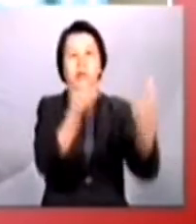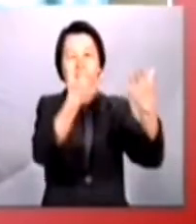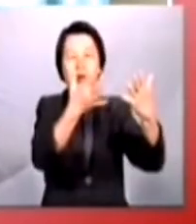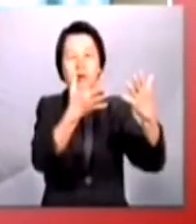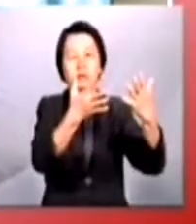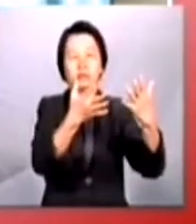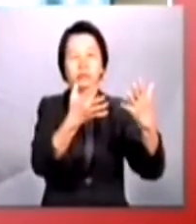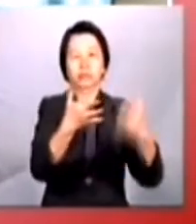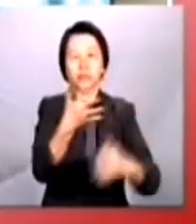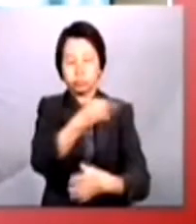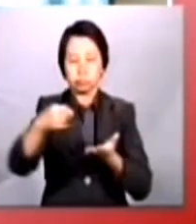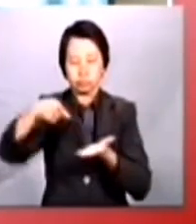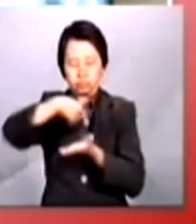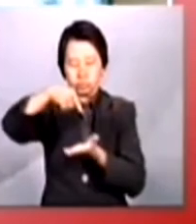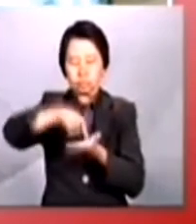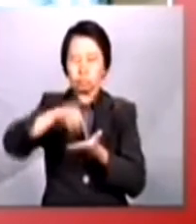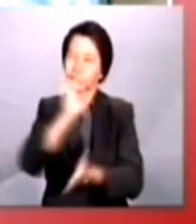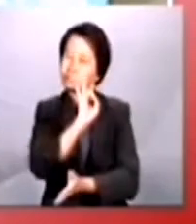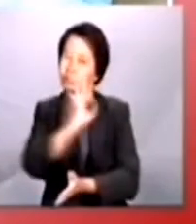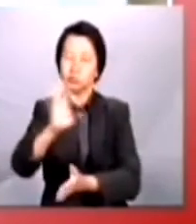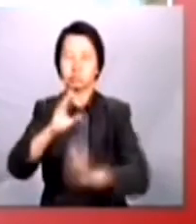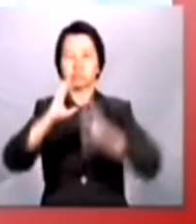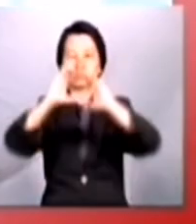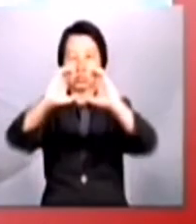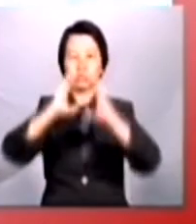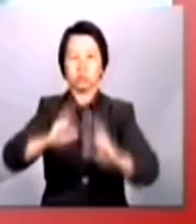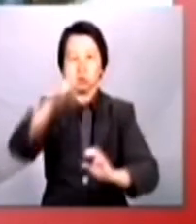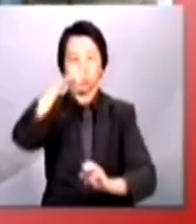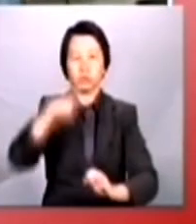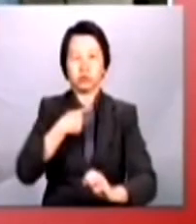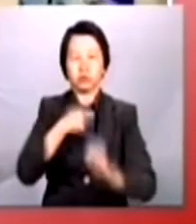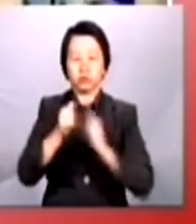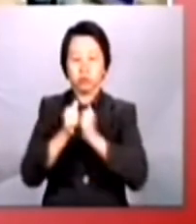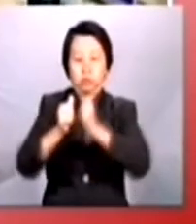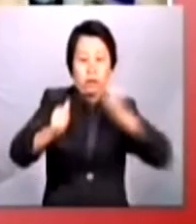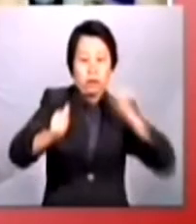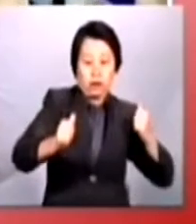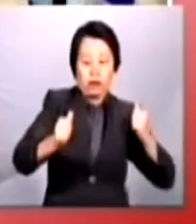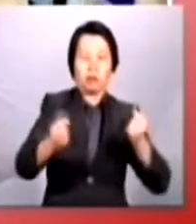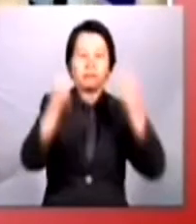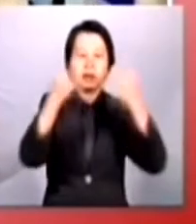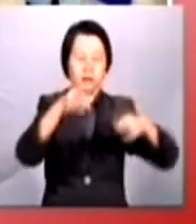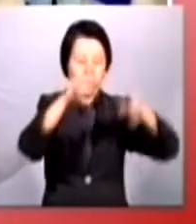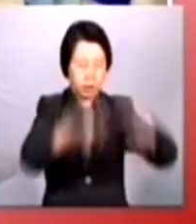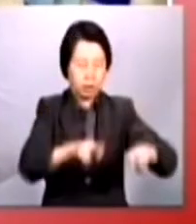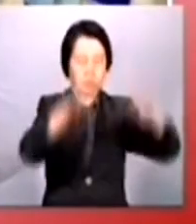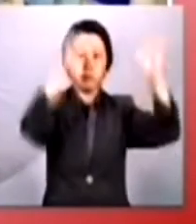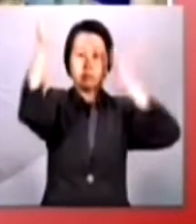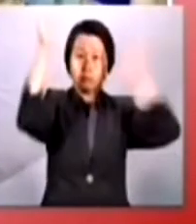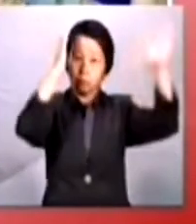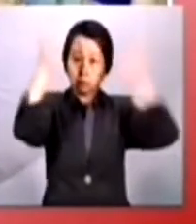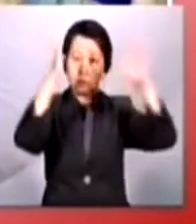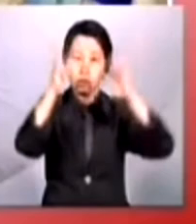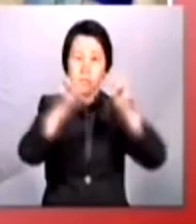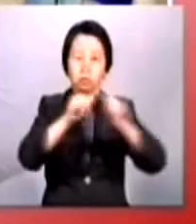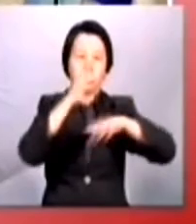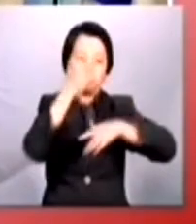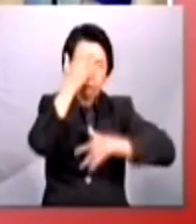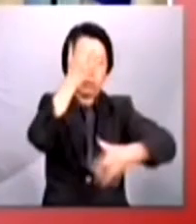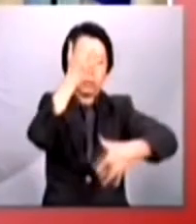Ramai Dan inilah satu-satunya cara untuk kita menyalakan Lebih ramai rakyat negara ini